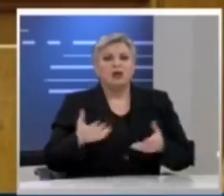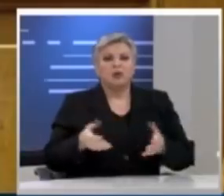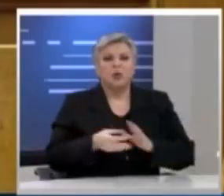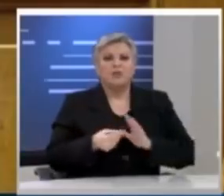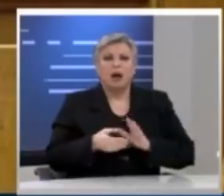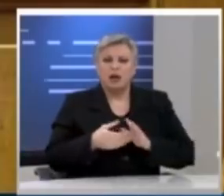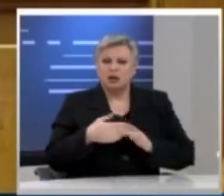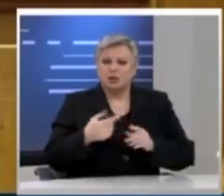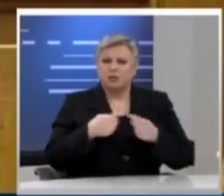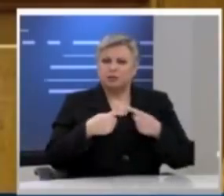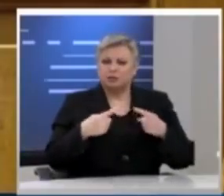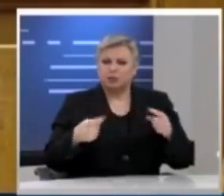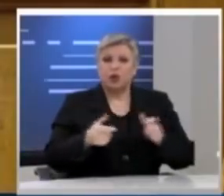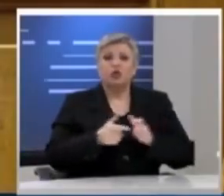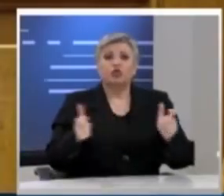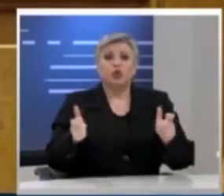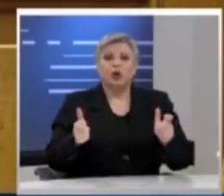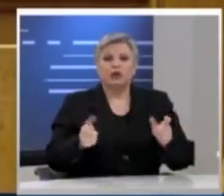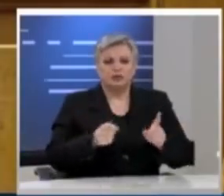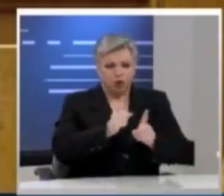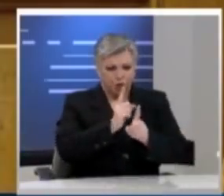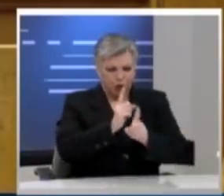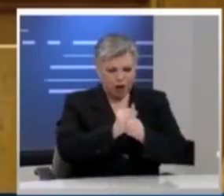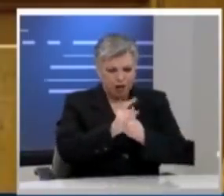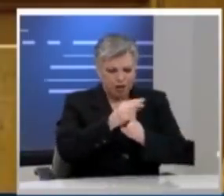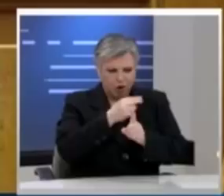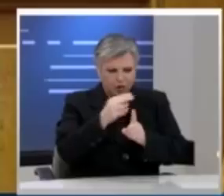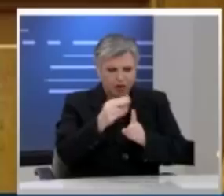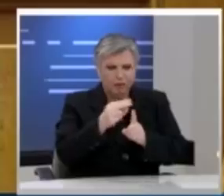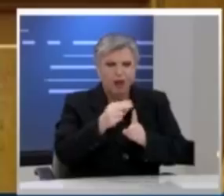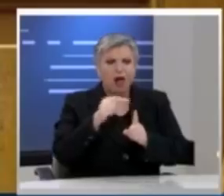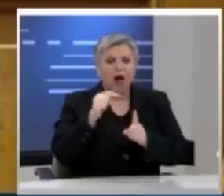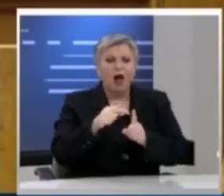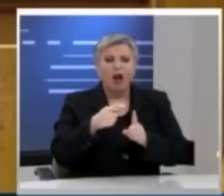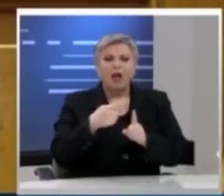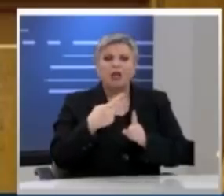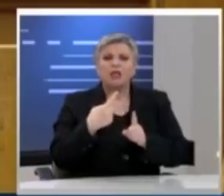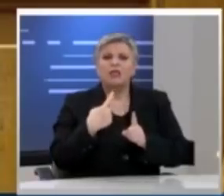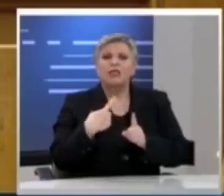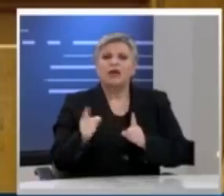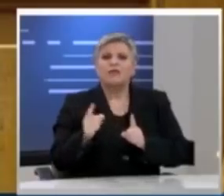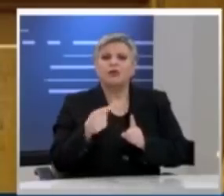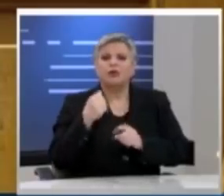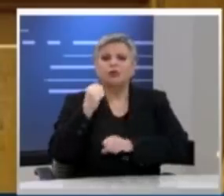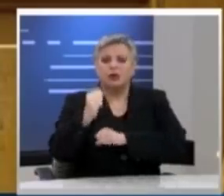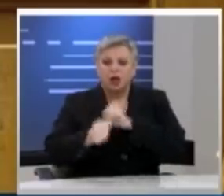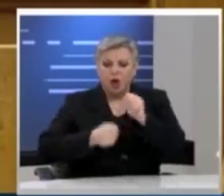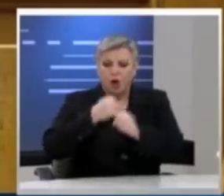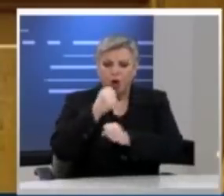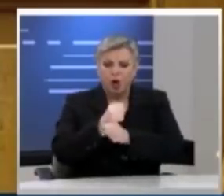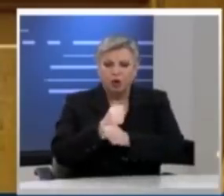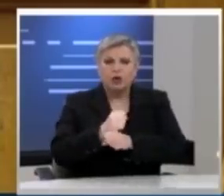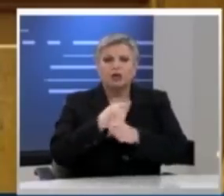διαφορετικές σχολές για το ίδιο αντικείμενο με διαφορετική μάλιστα διάρκεια και πρόγραμμα